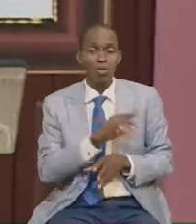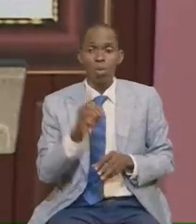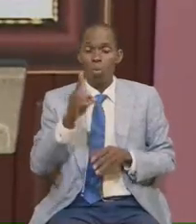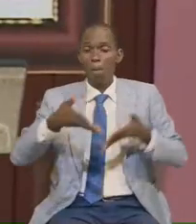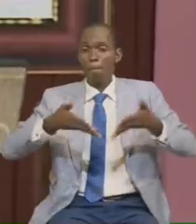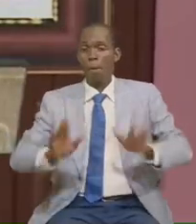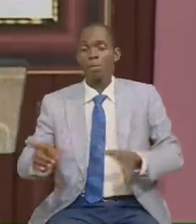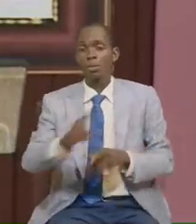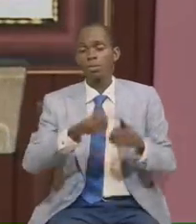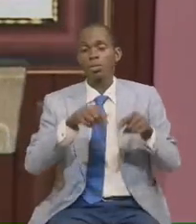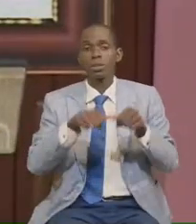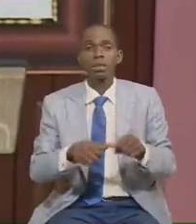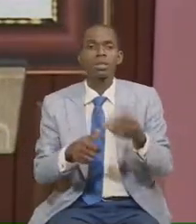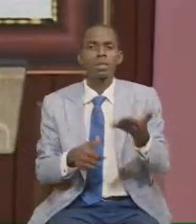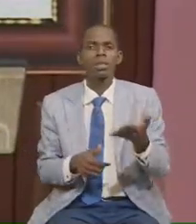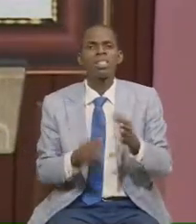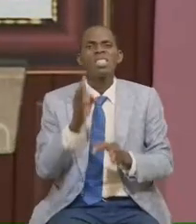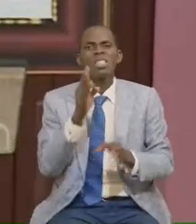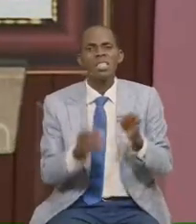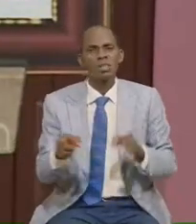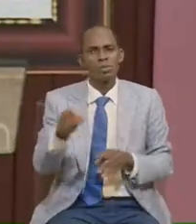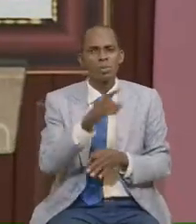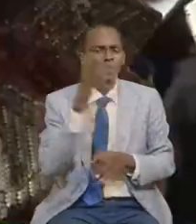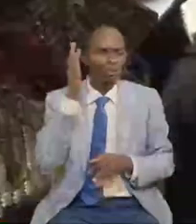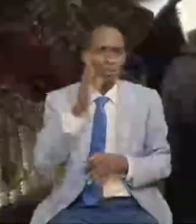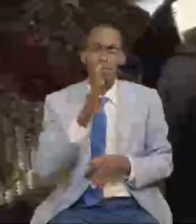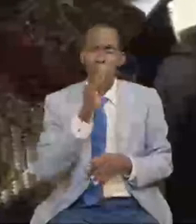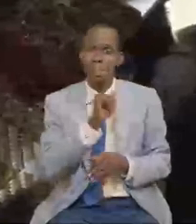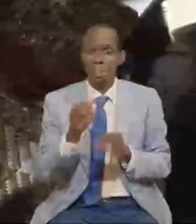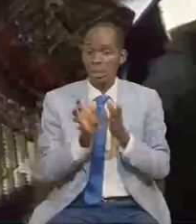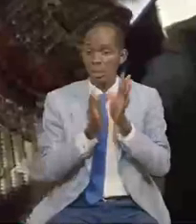là-bas. Si tu veux être un chrétien, pas un rétrograde,